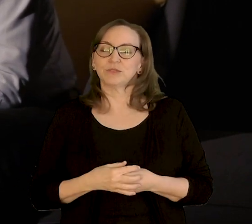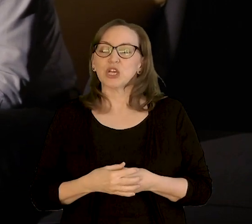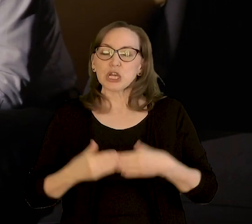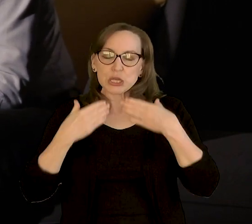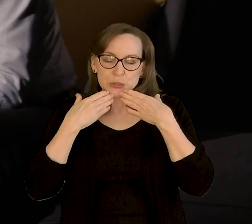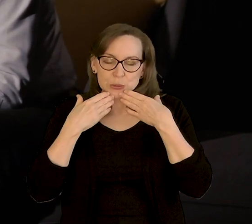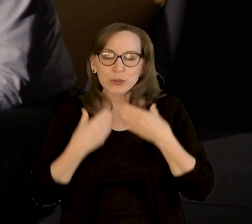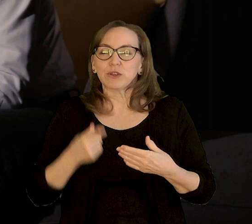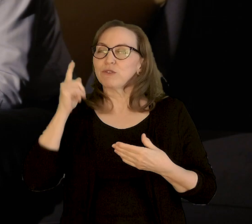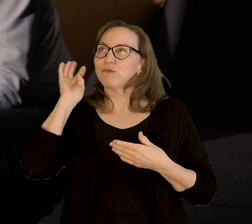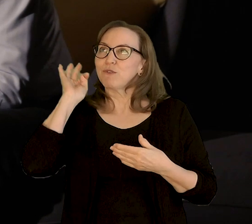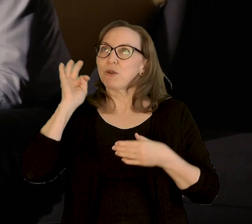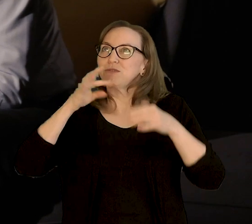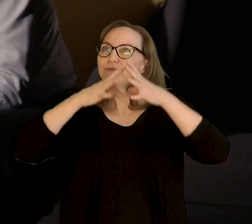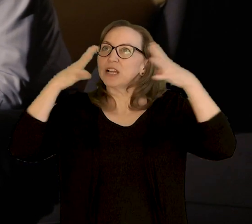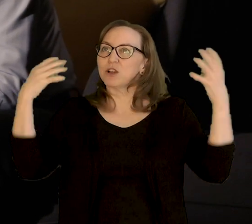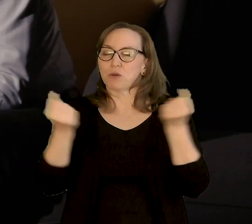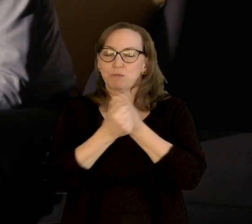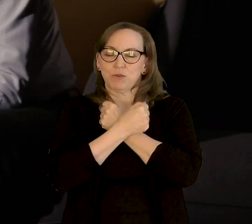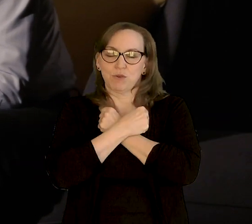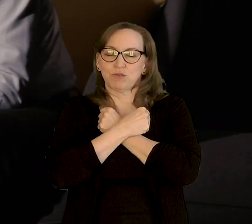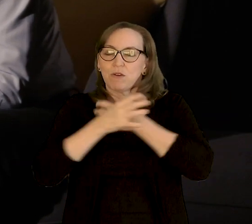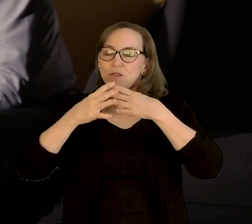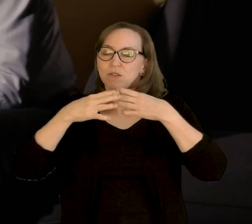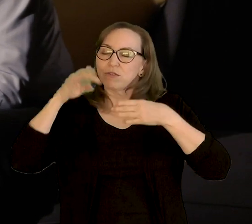za wielką Twoją miłość i za Twoje